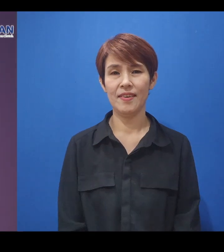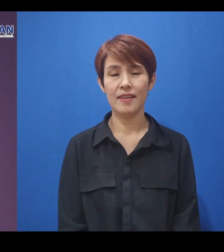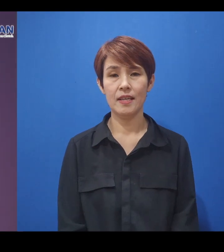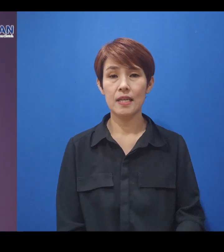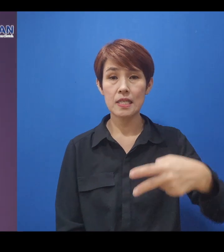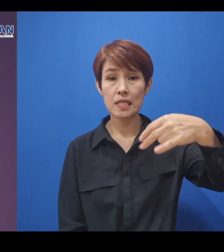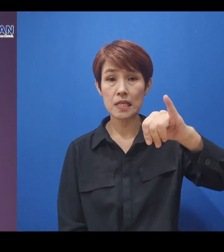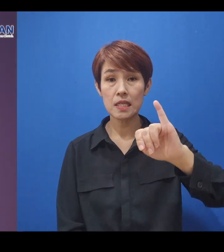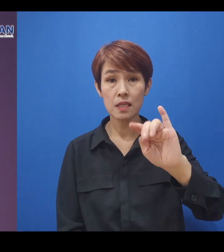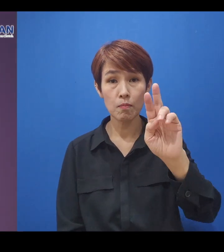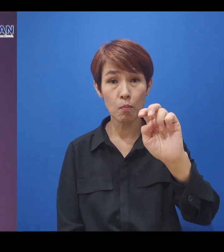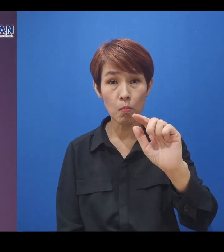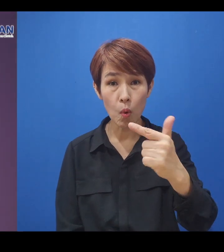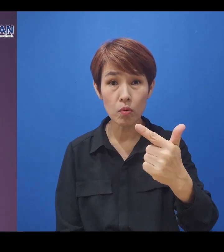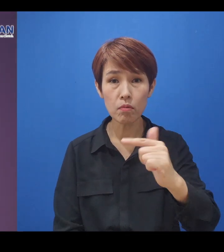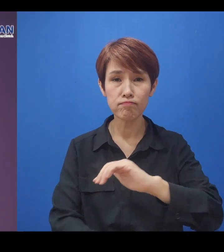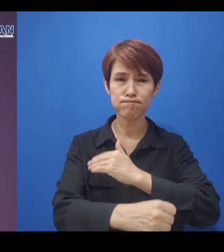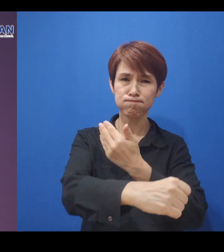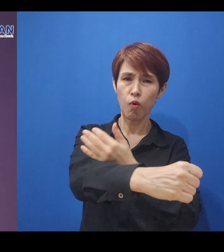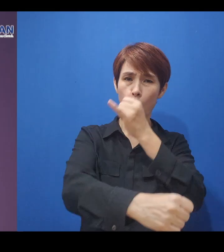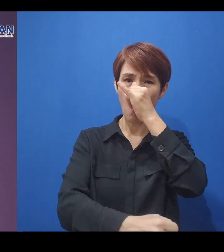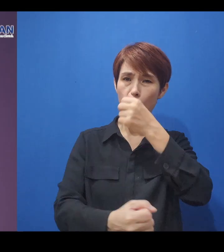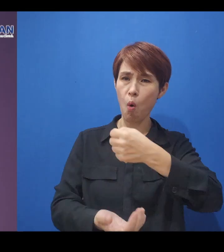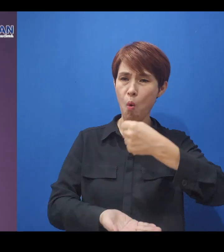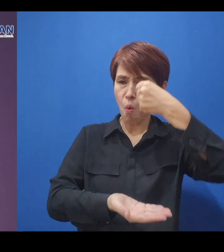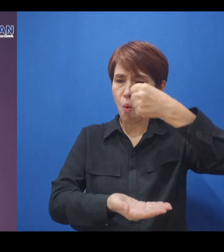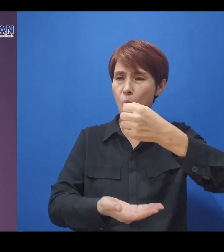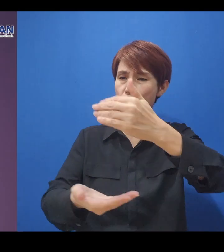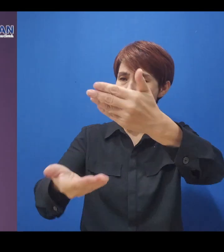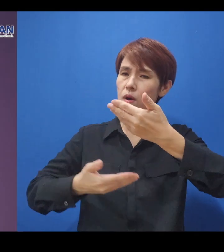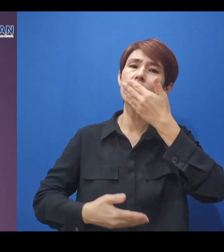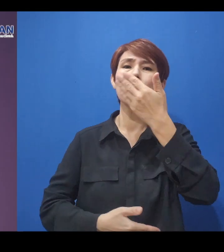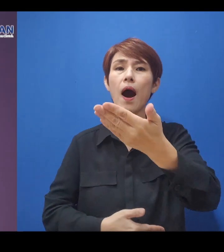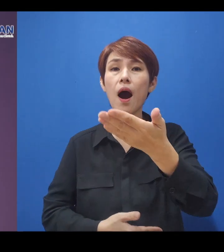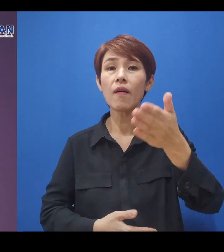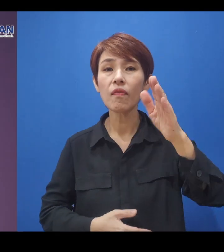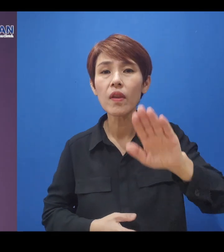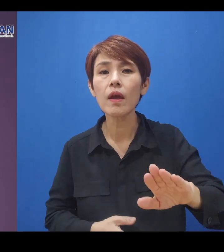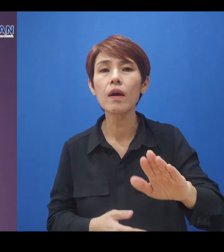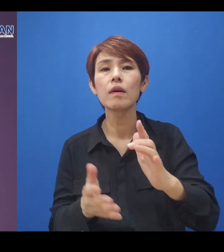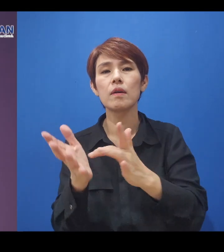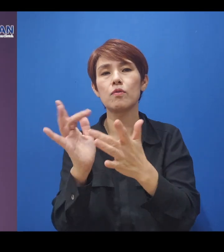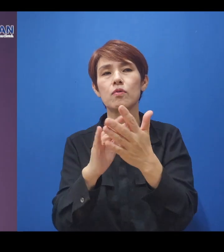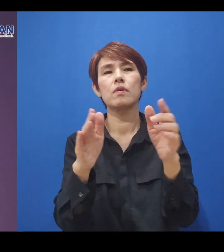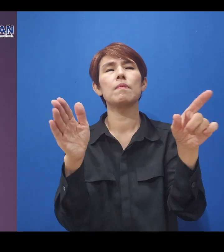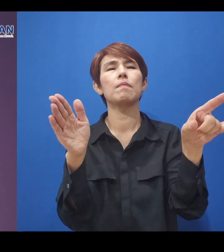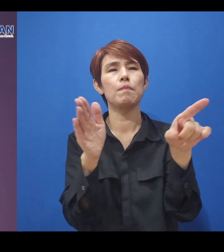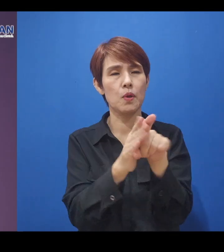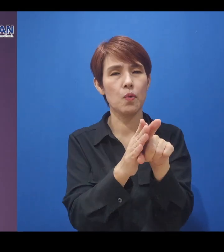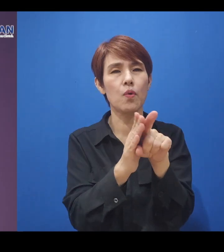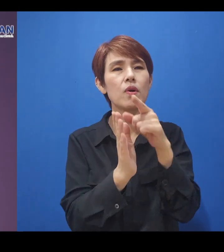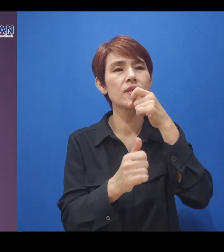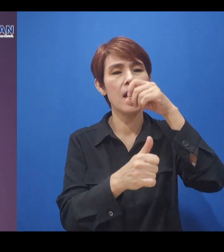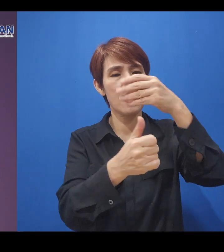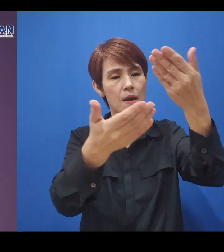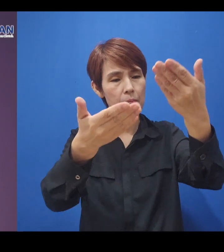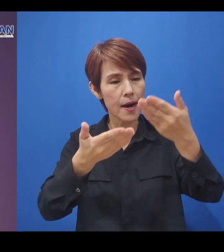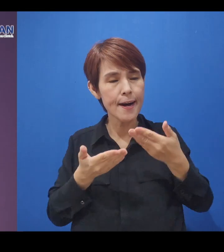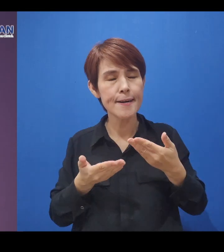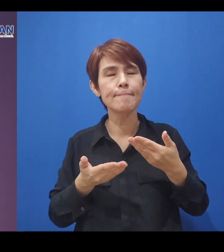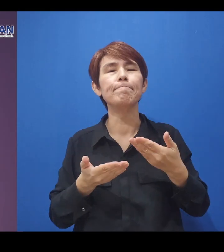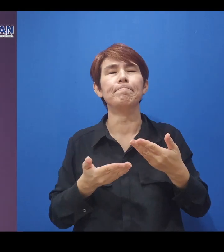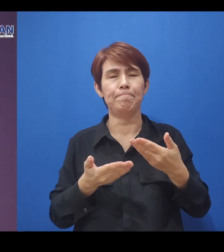가만히 있으면 그 모든 권력과 재물을 다 가지고 있을 텐데 예수님을 믿고 세례 받기로 하는